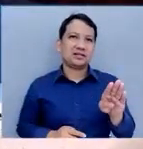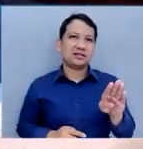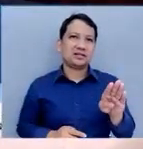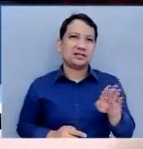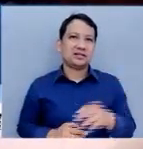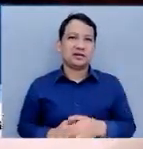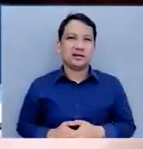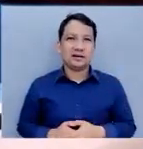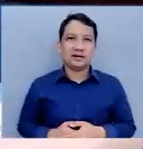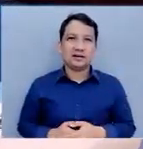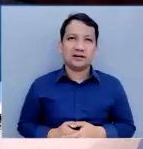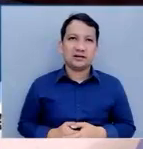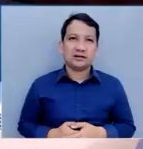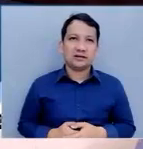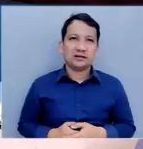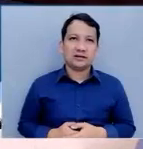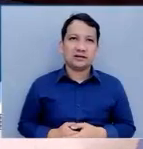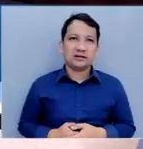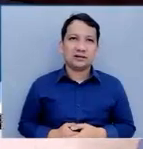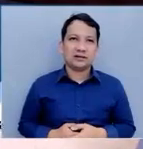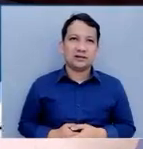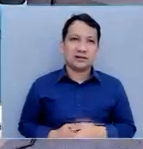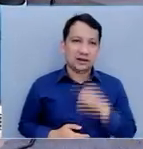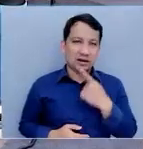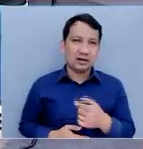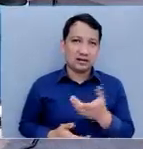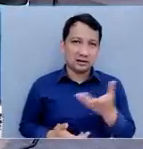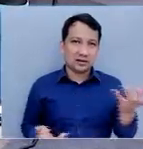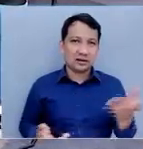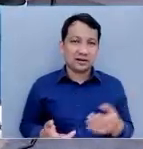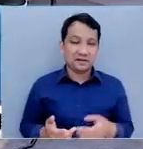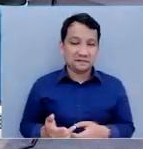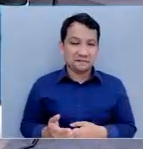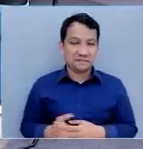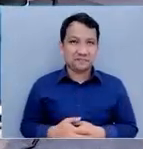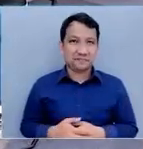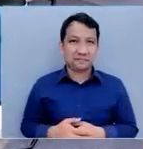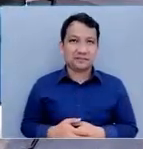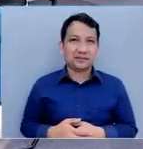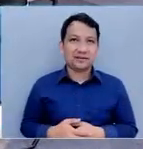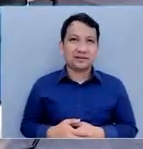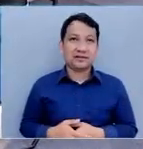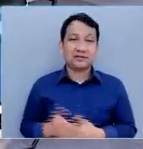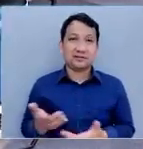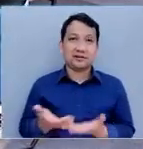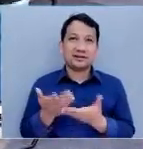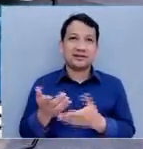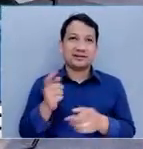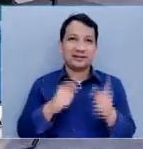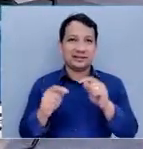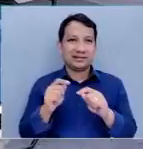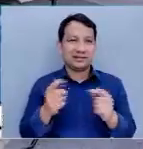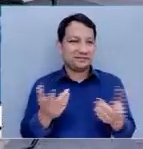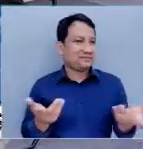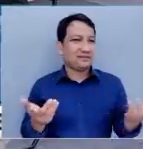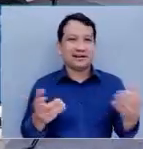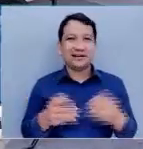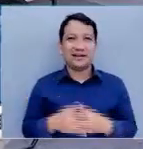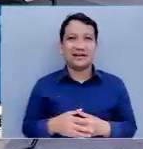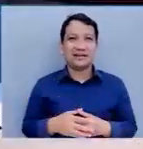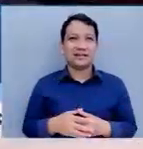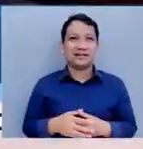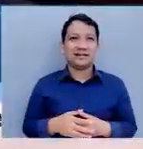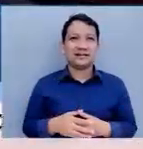bilang pero, kasama natin siya, meron tayong pa-challenge. Oh, siyempre, alam mo, Jay, ganyan dito. More tribulation. May dami mo